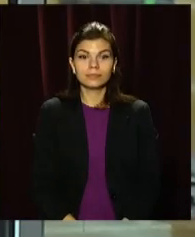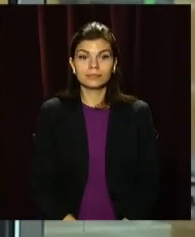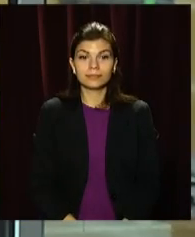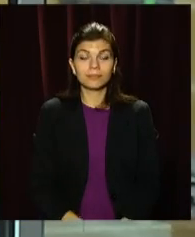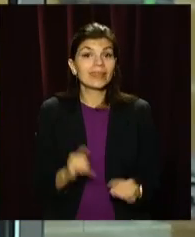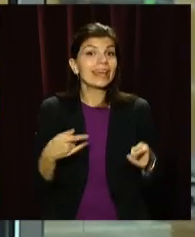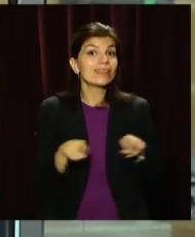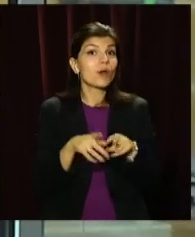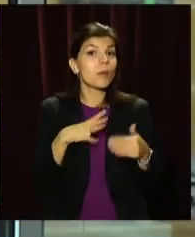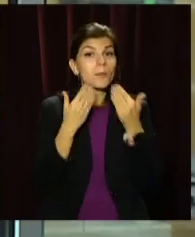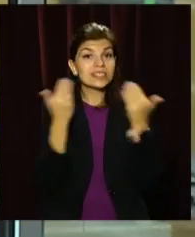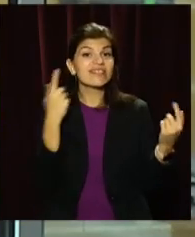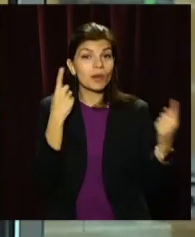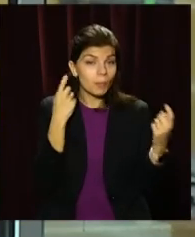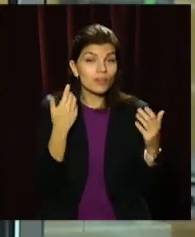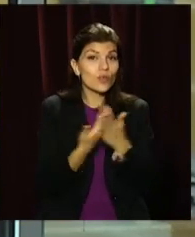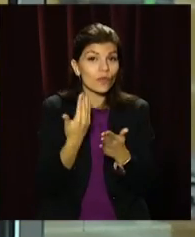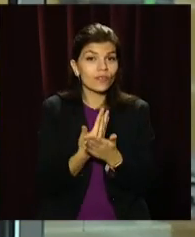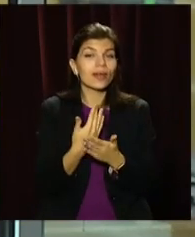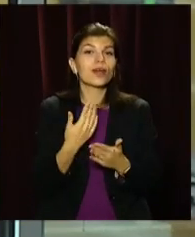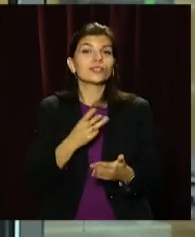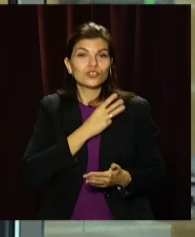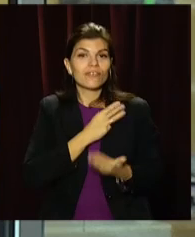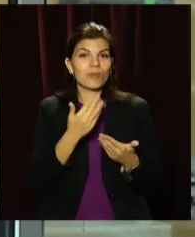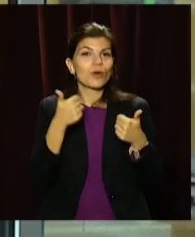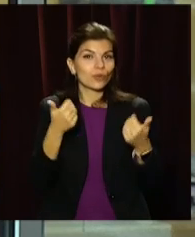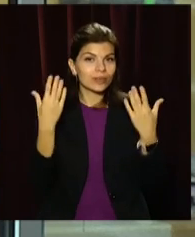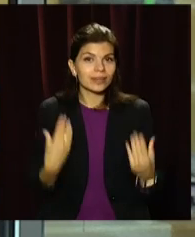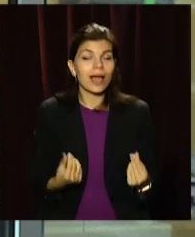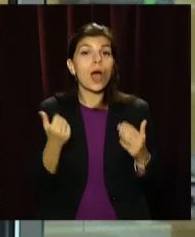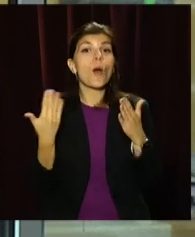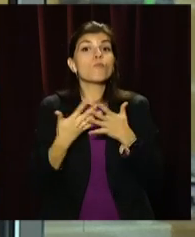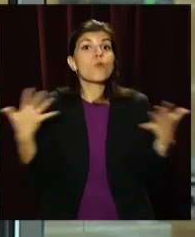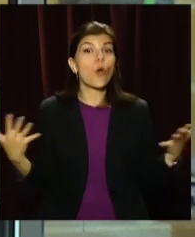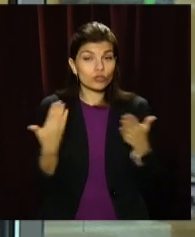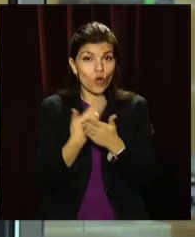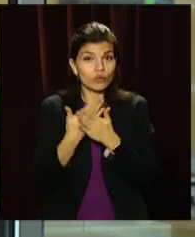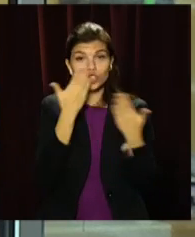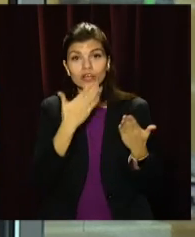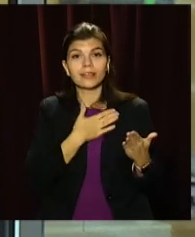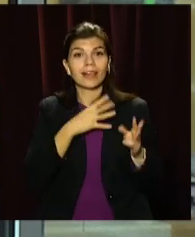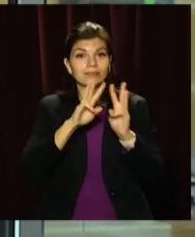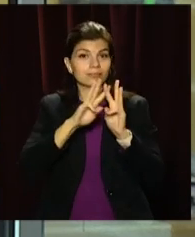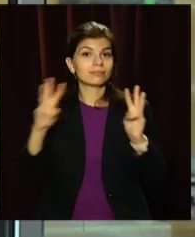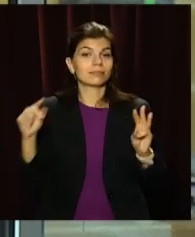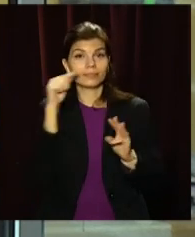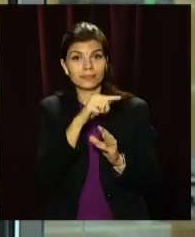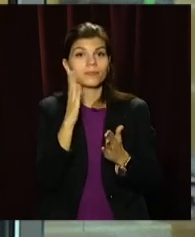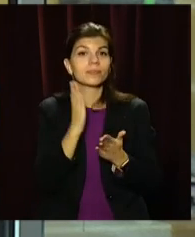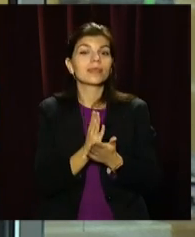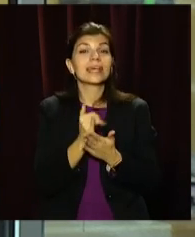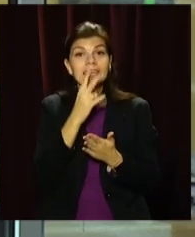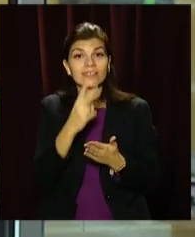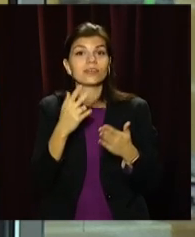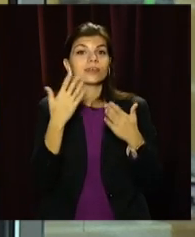І такою була остання інформація випуску. Бажаю вам вдалого дня, а більше новин читайте на нашому сайті opentv.media і